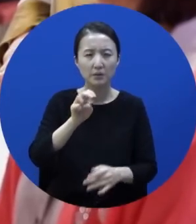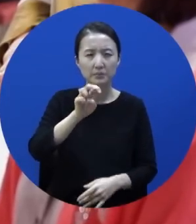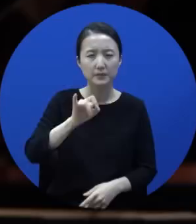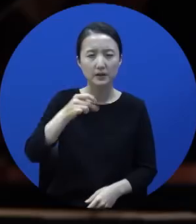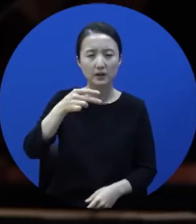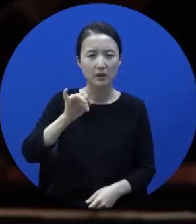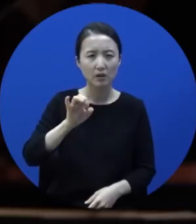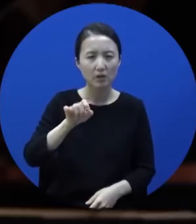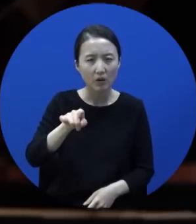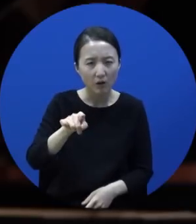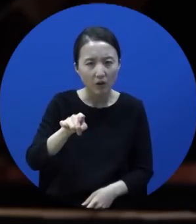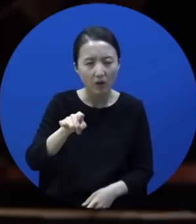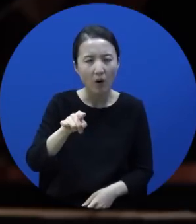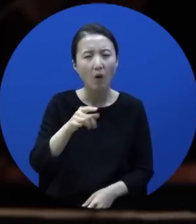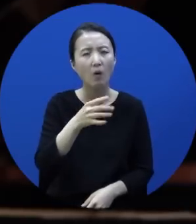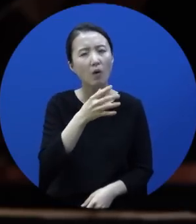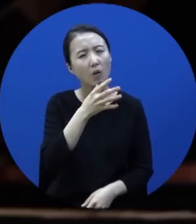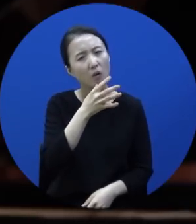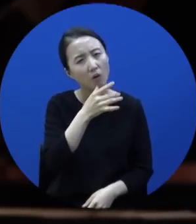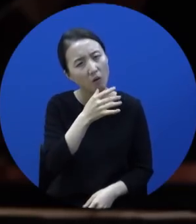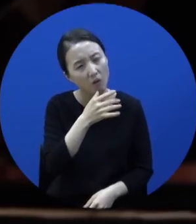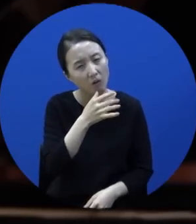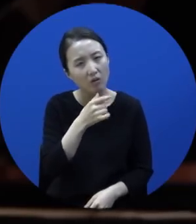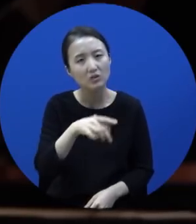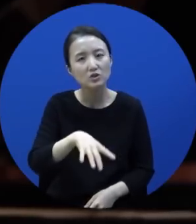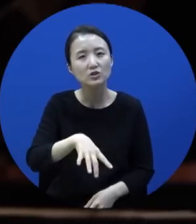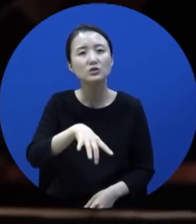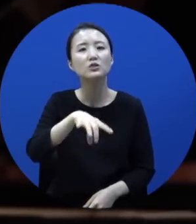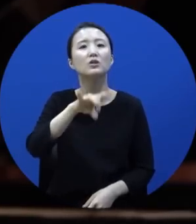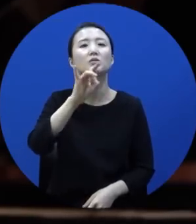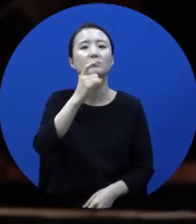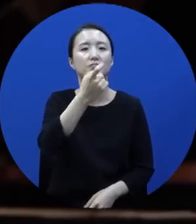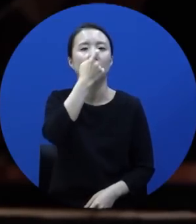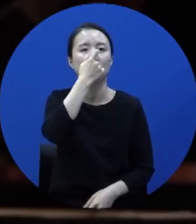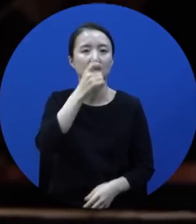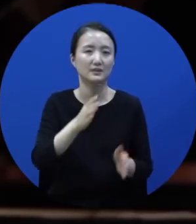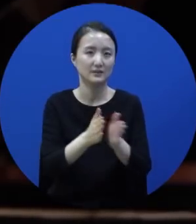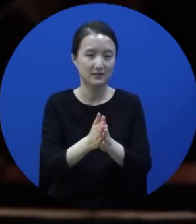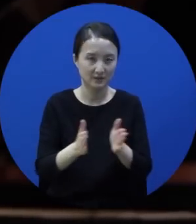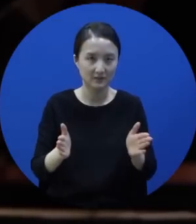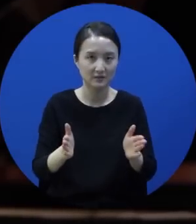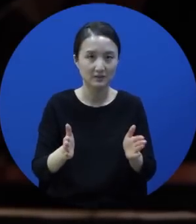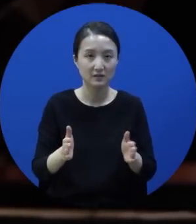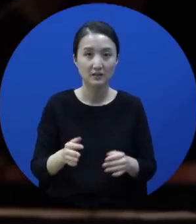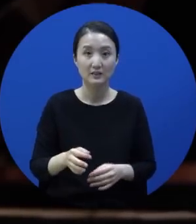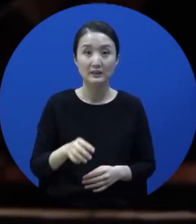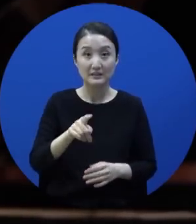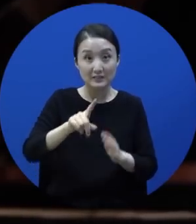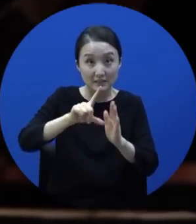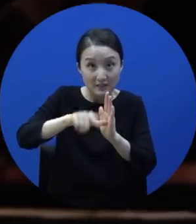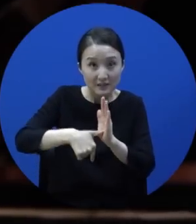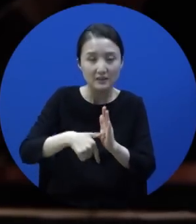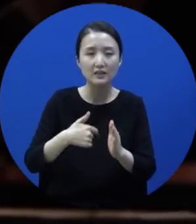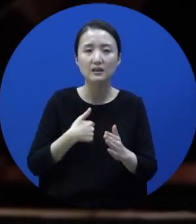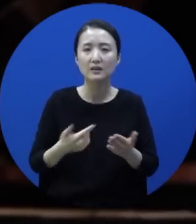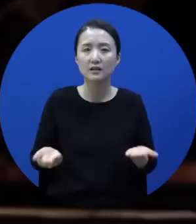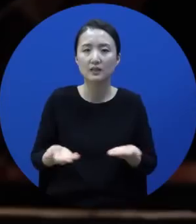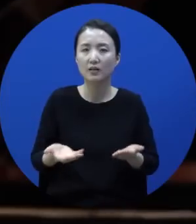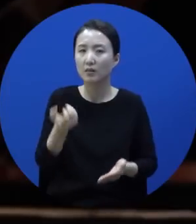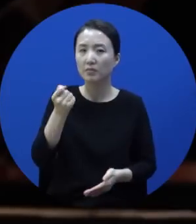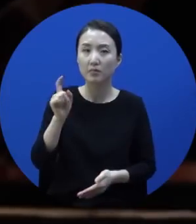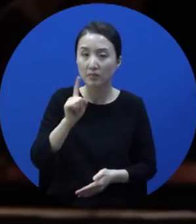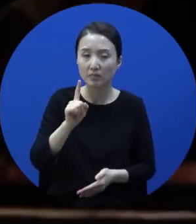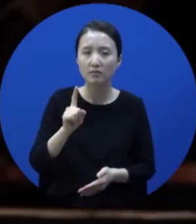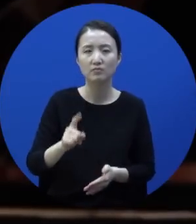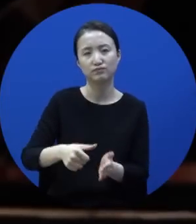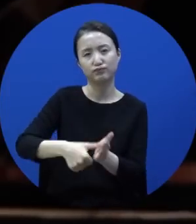물건을 파는 일들을 했었어요. 근데 그렇게 하나하나 제가 잘 파는 모습을 보여주고 제가 이 안에서 하나하나 작은 영향력들을